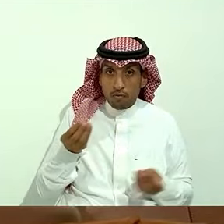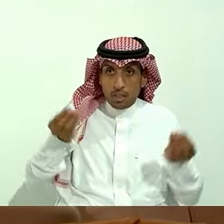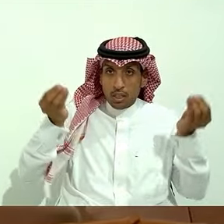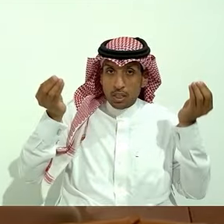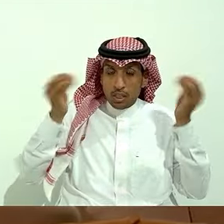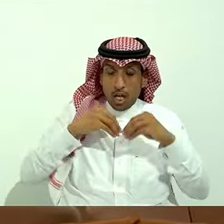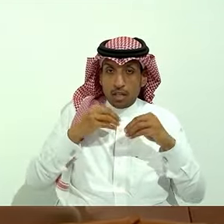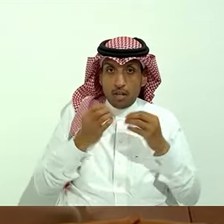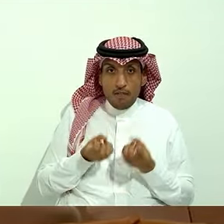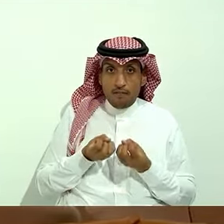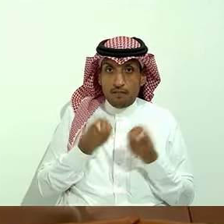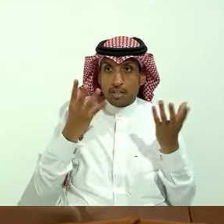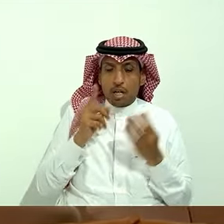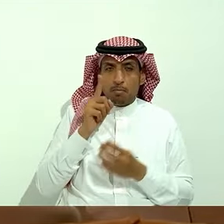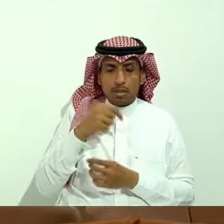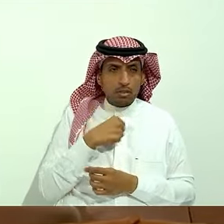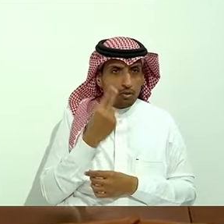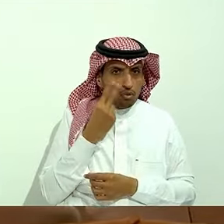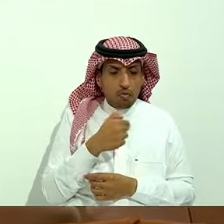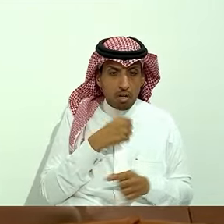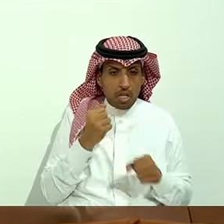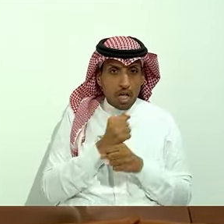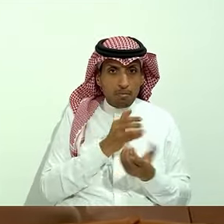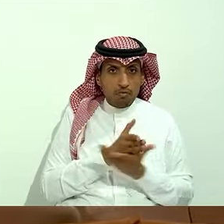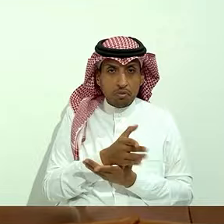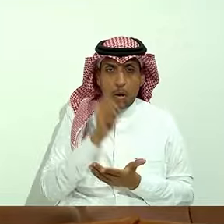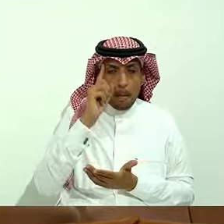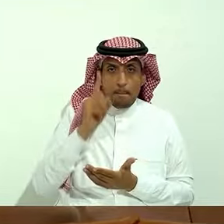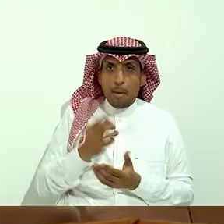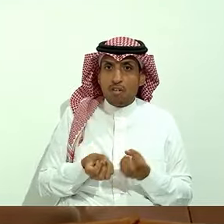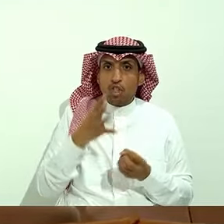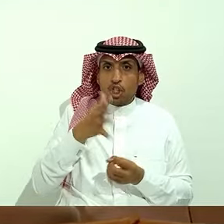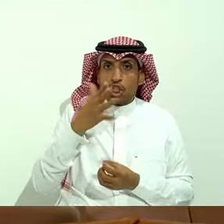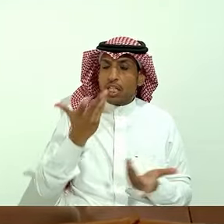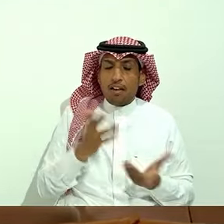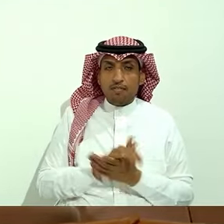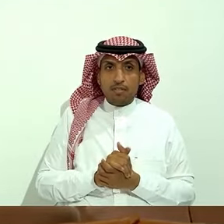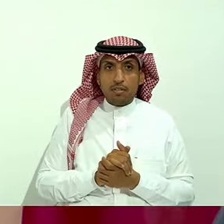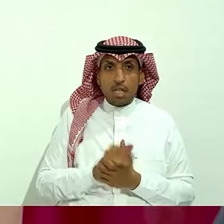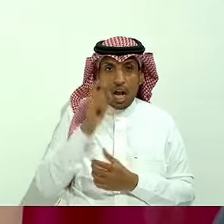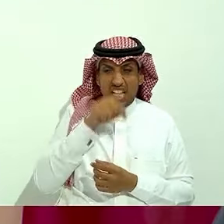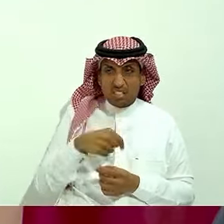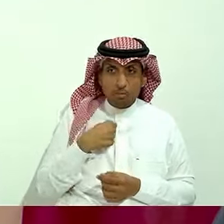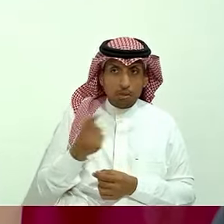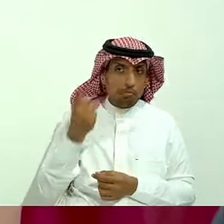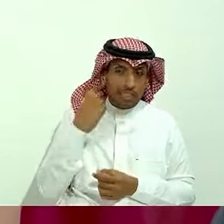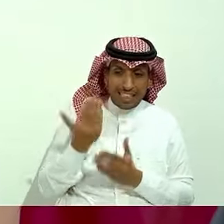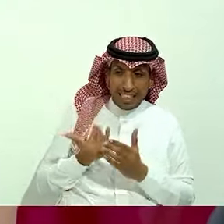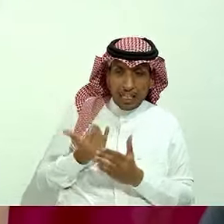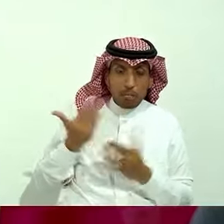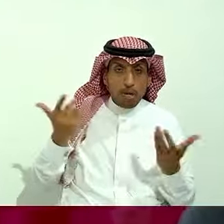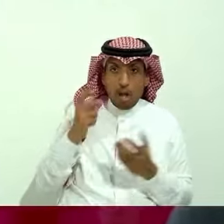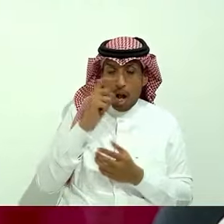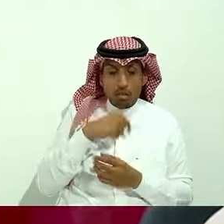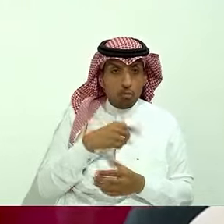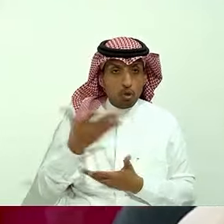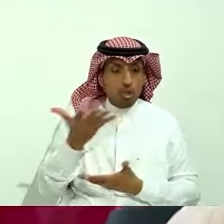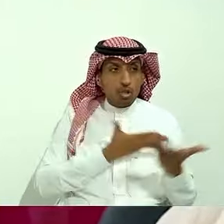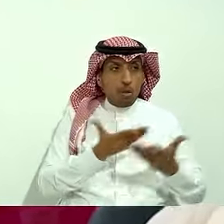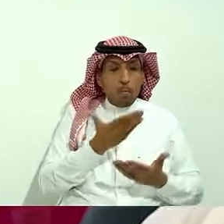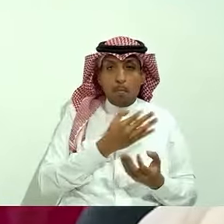أحياناً أعتب على نفسي، أقول شلون أنا أشتغل بهالمجال وما عرفت كل هالأشياء الجمالية، وشلون توي أعرف. من أكثر الناس اللي لما أقعد